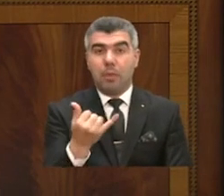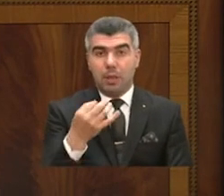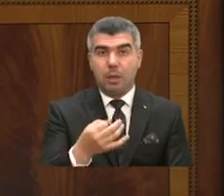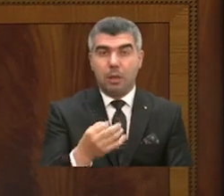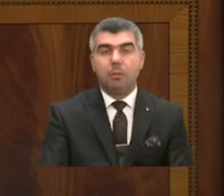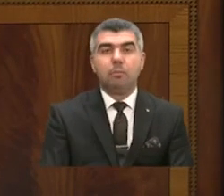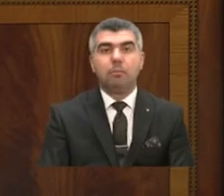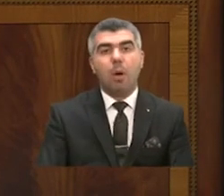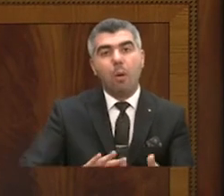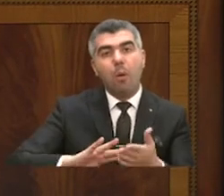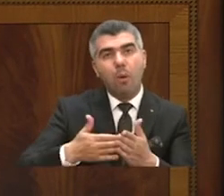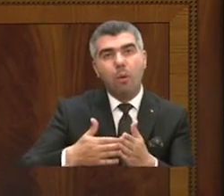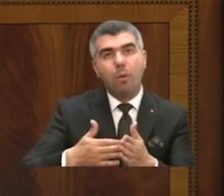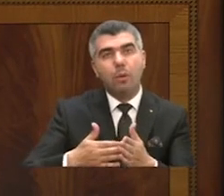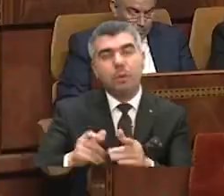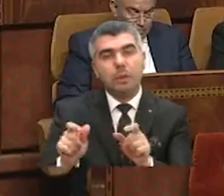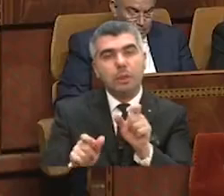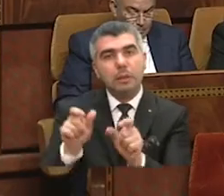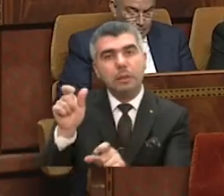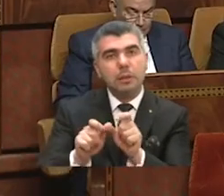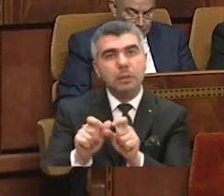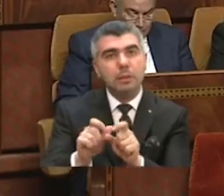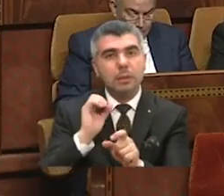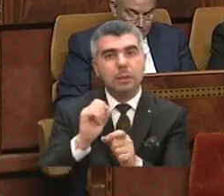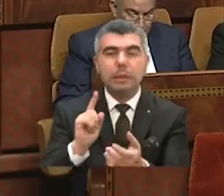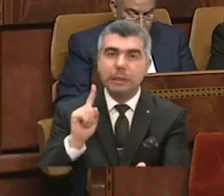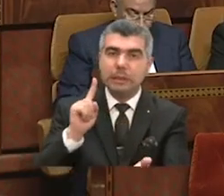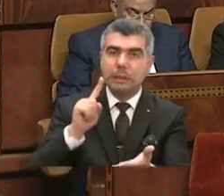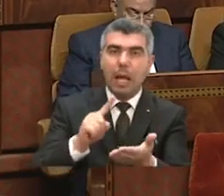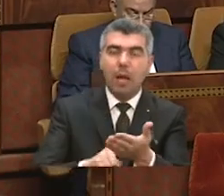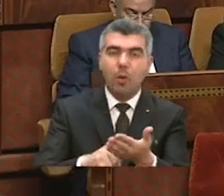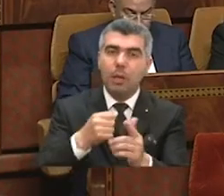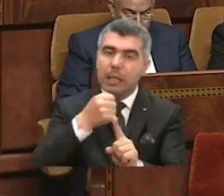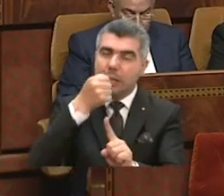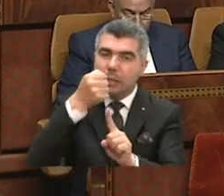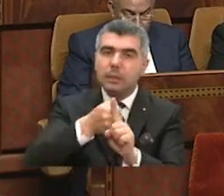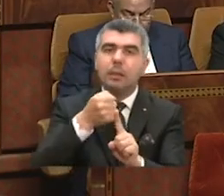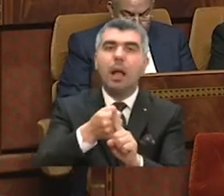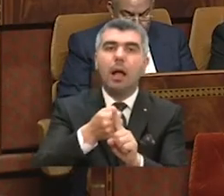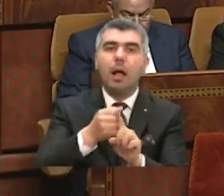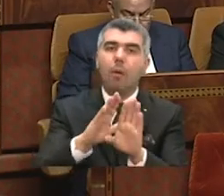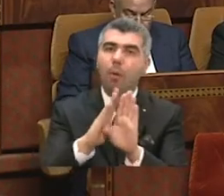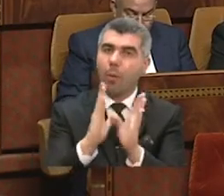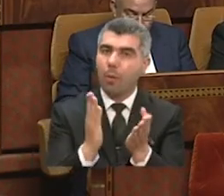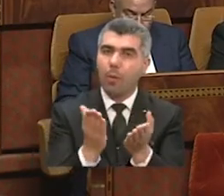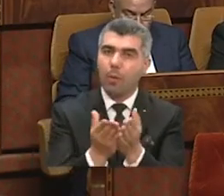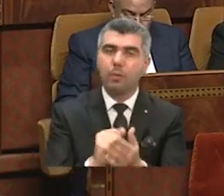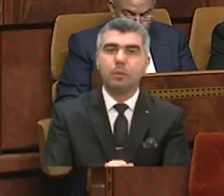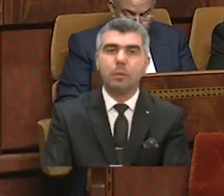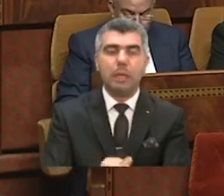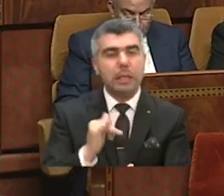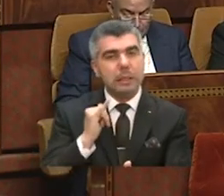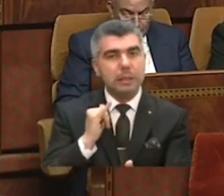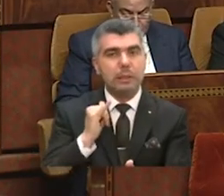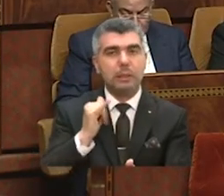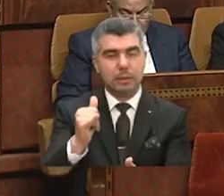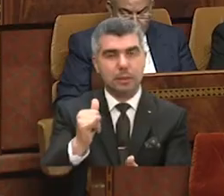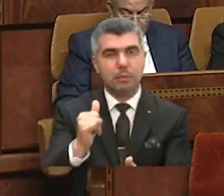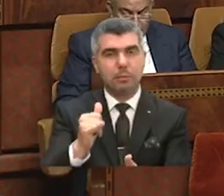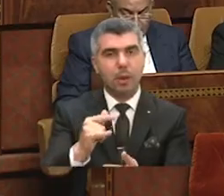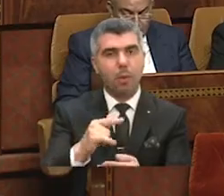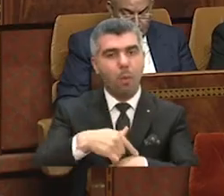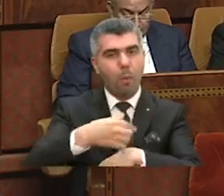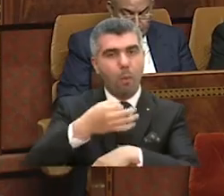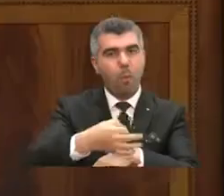غض الاعتبار لهذه الفئة هو مدخل أساسي لإصلاح القطاع، سنستمر طيلة مدة